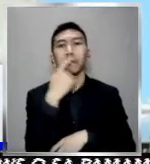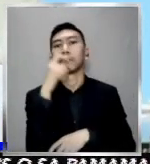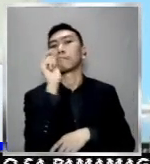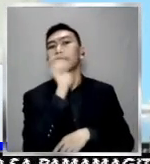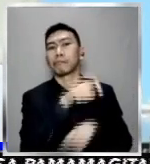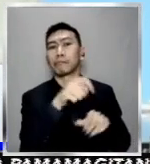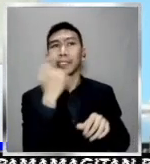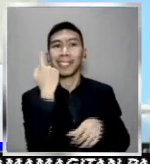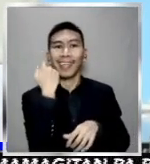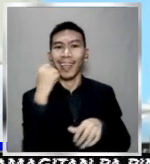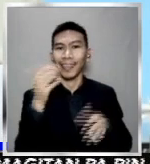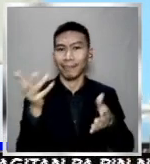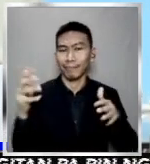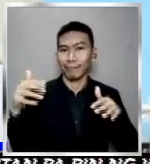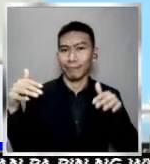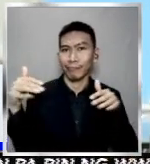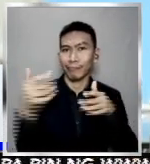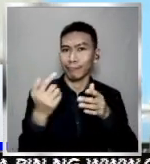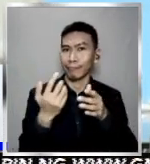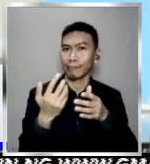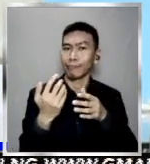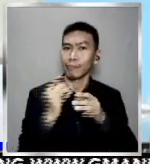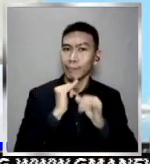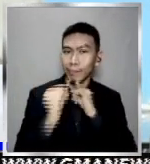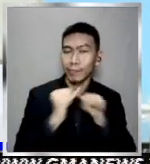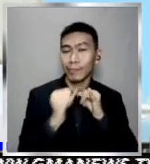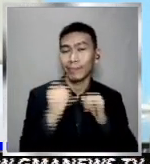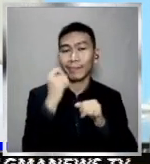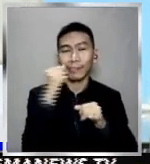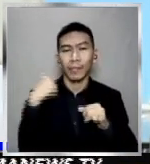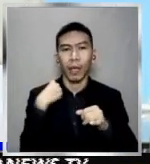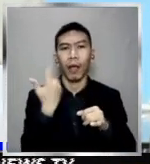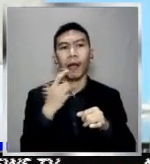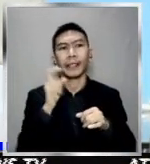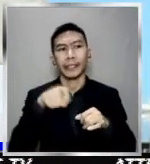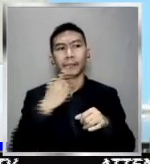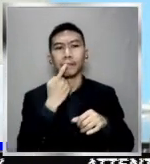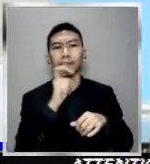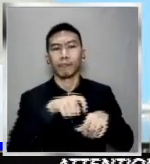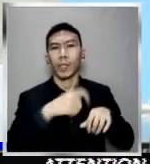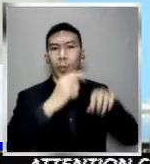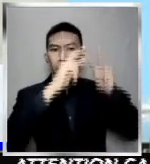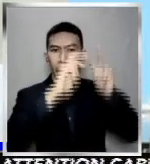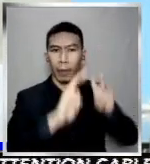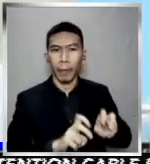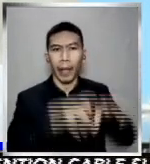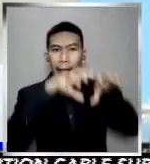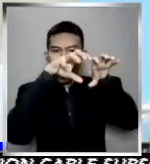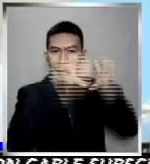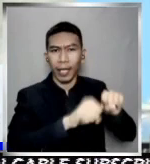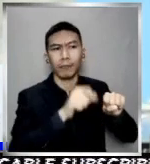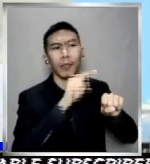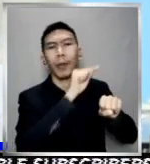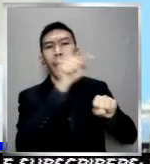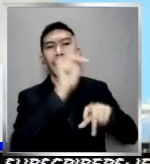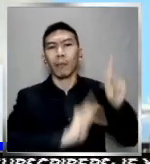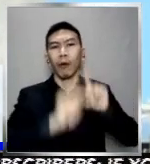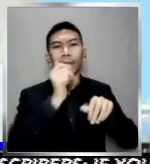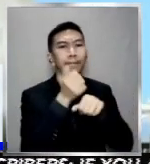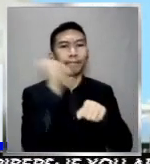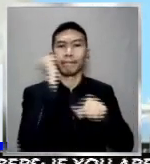na arestuhin at imbestigahan ang lahat ng hindi nagsusuot ng face mask at face shield. Arrest them. And detain